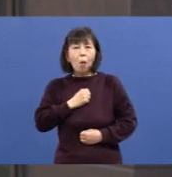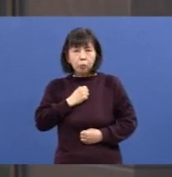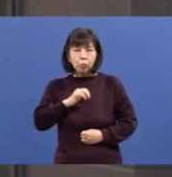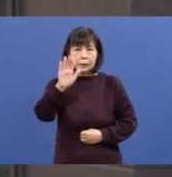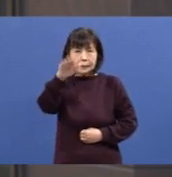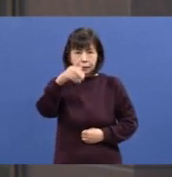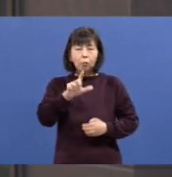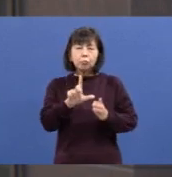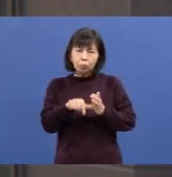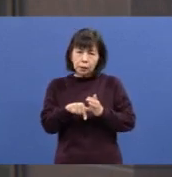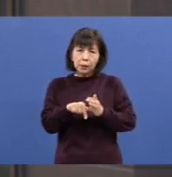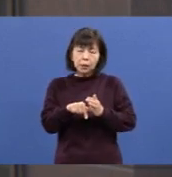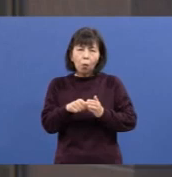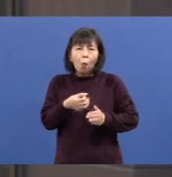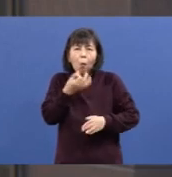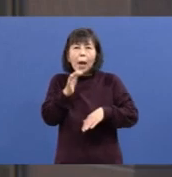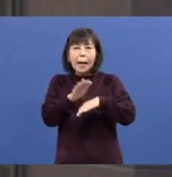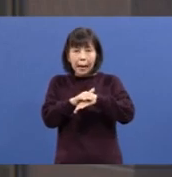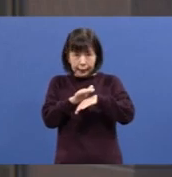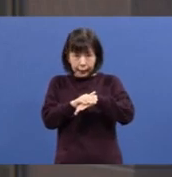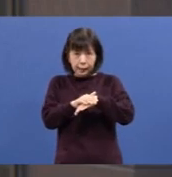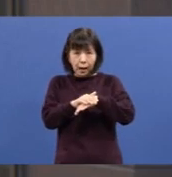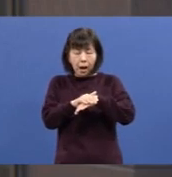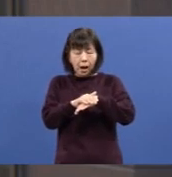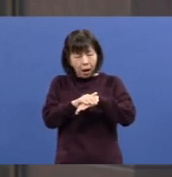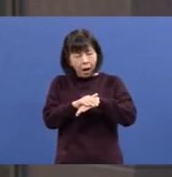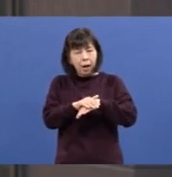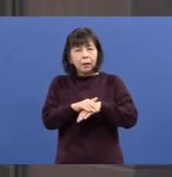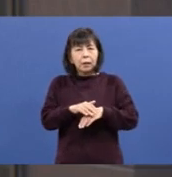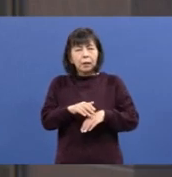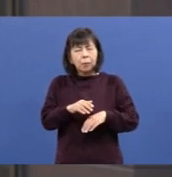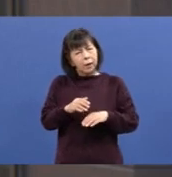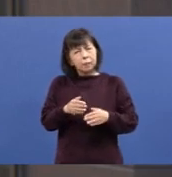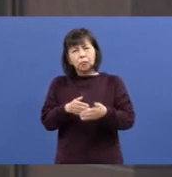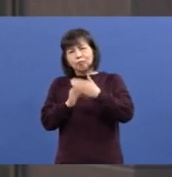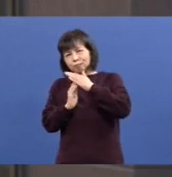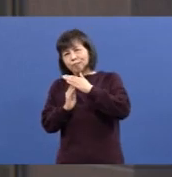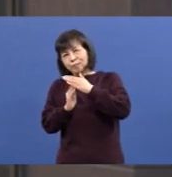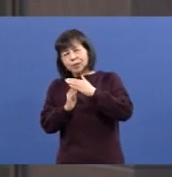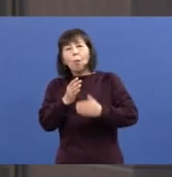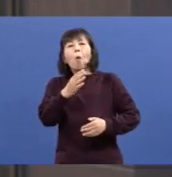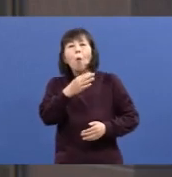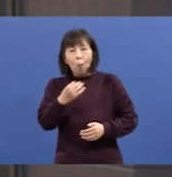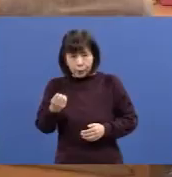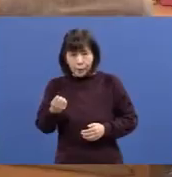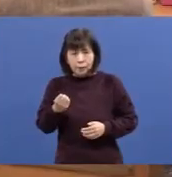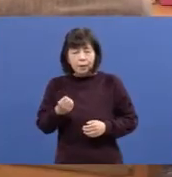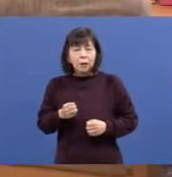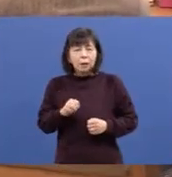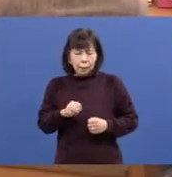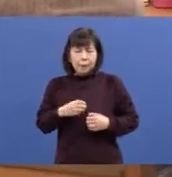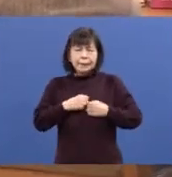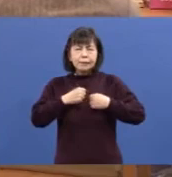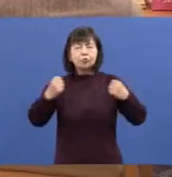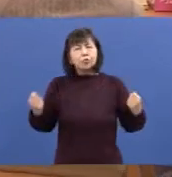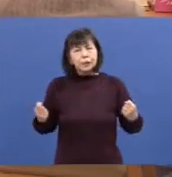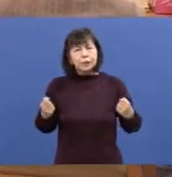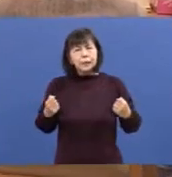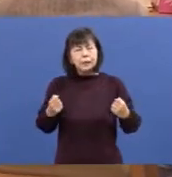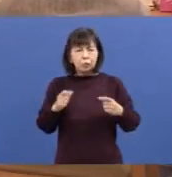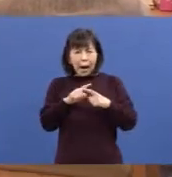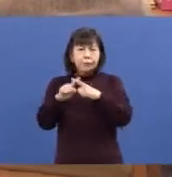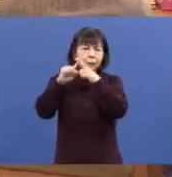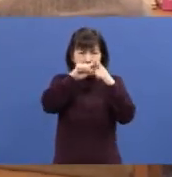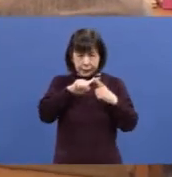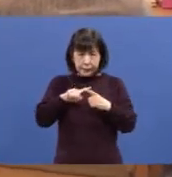にどういうふうに声かけをしたらいいのかとか、やっぱり拒否される方が多かったりして、やっぱ脱ぐことに対しての恥ず